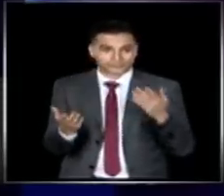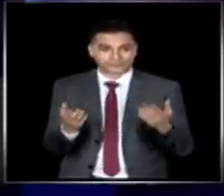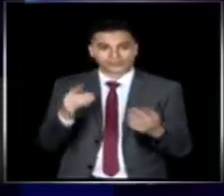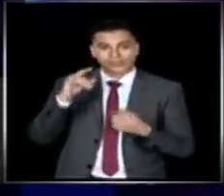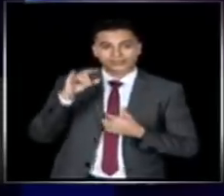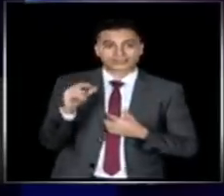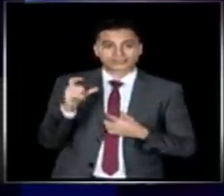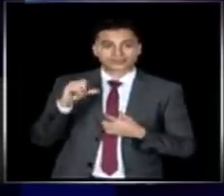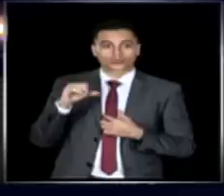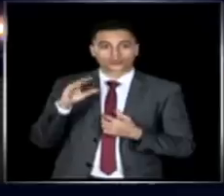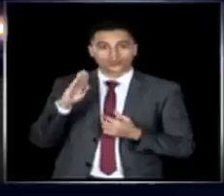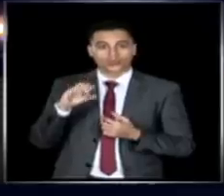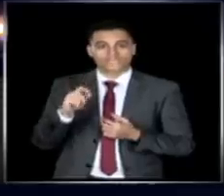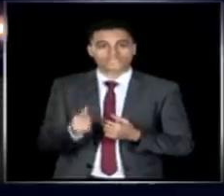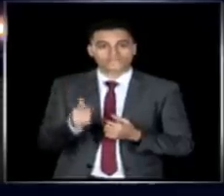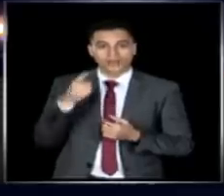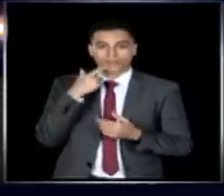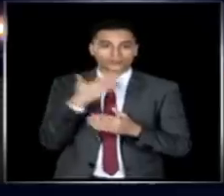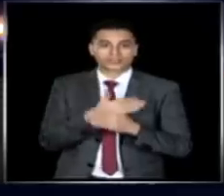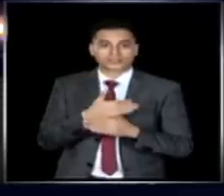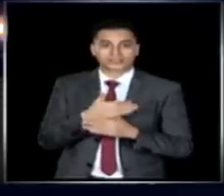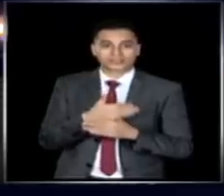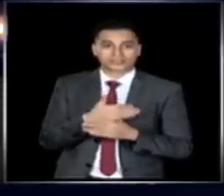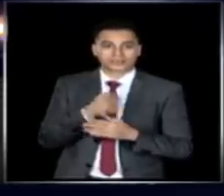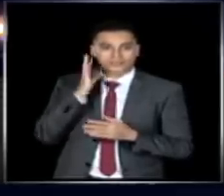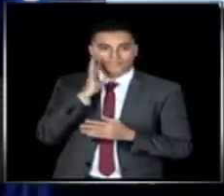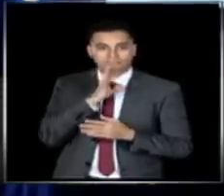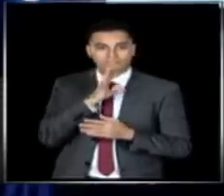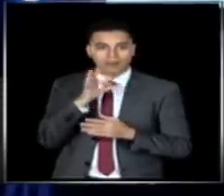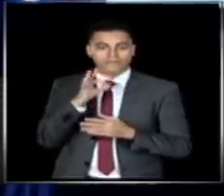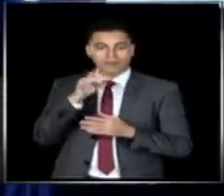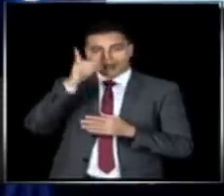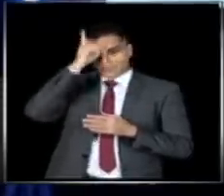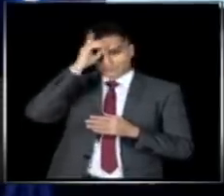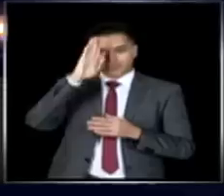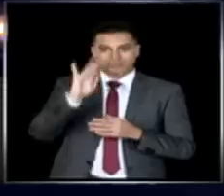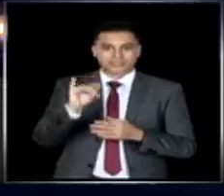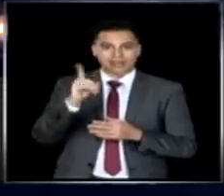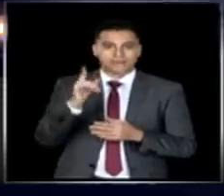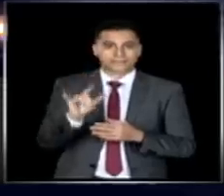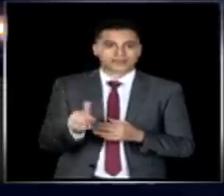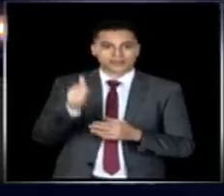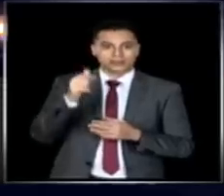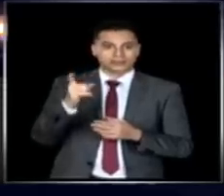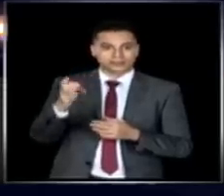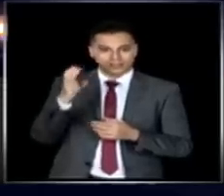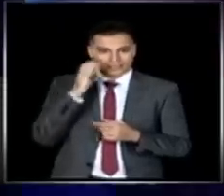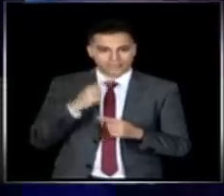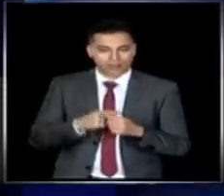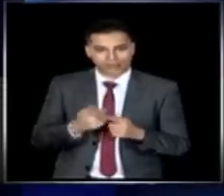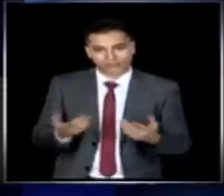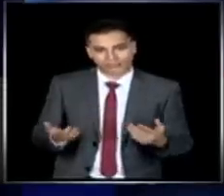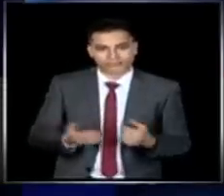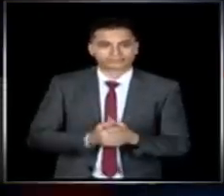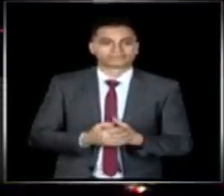دينيسوفا. صربيا. صربيا. يوسف محسن موافق؟ لا. هادي إجابة